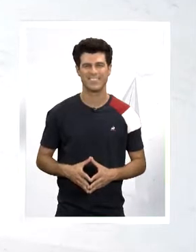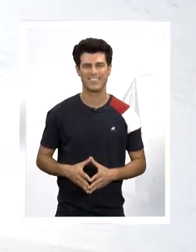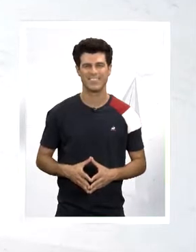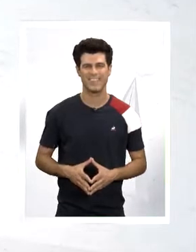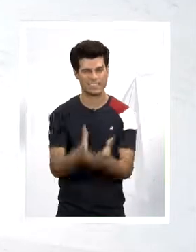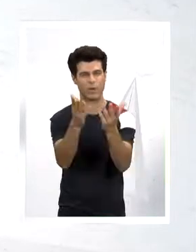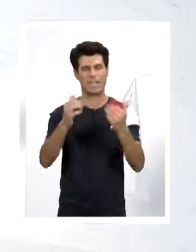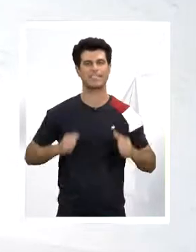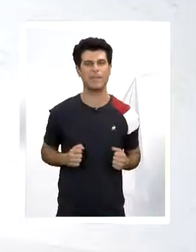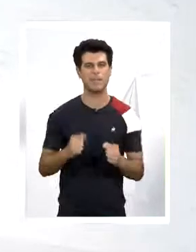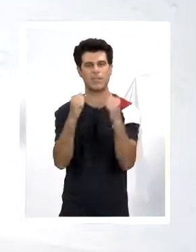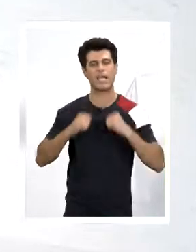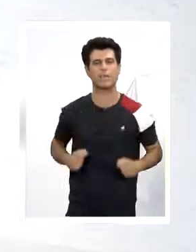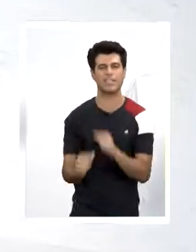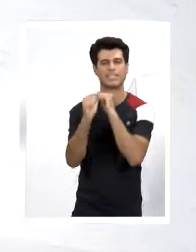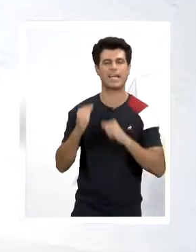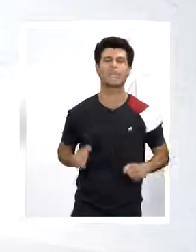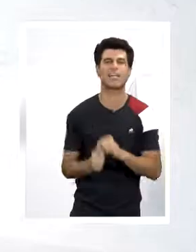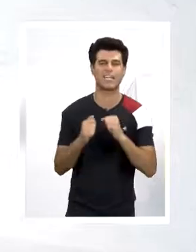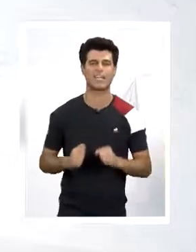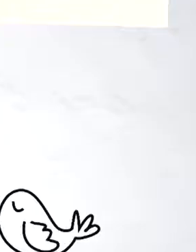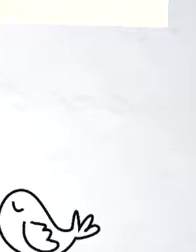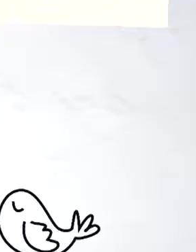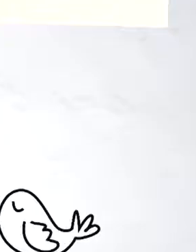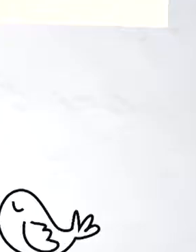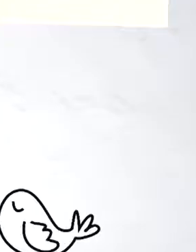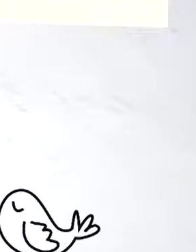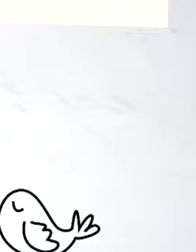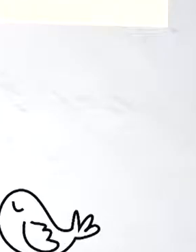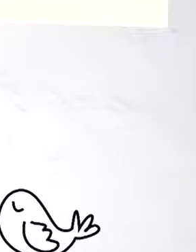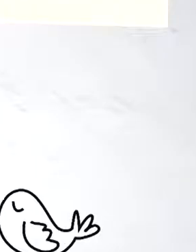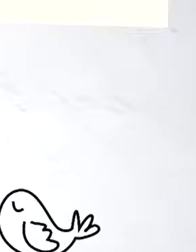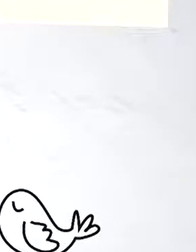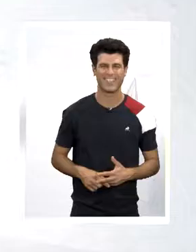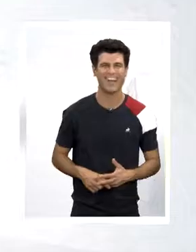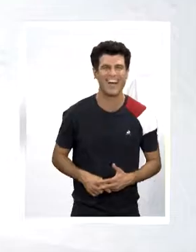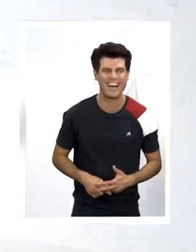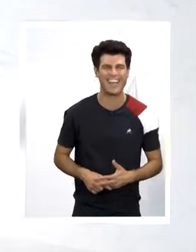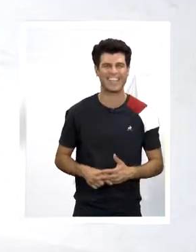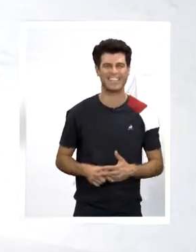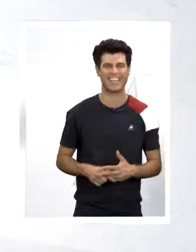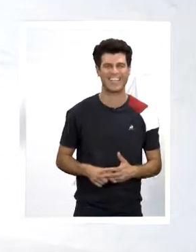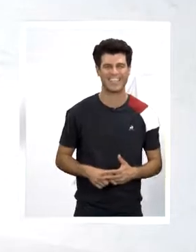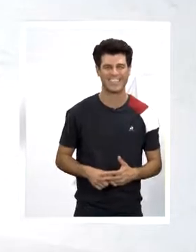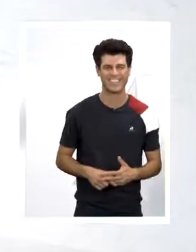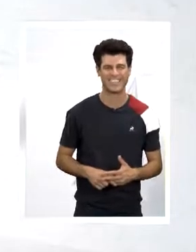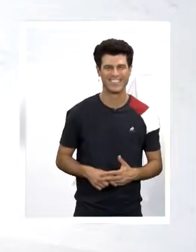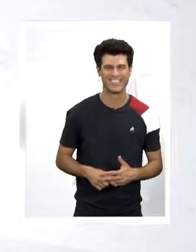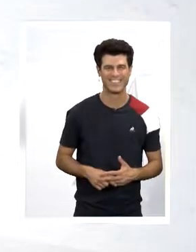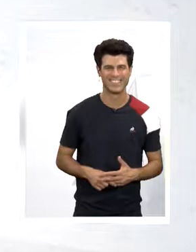ריקודים, כן. את יכולה להדגים לי? אולי גם אני אצטרף אלייך לריקוד וגם הנכדה שלך מורן? היי, אדיר!